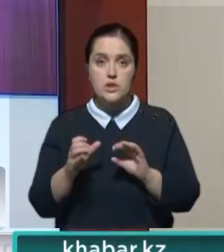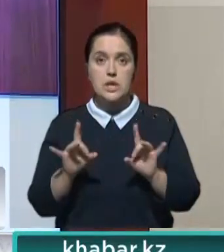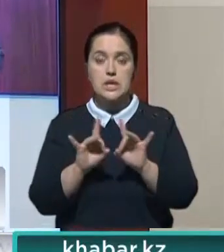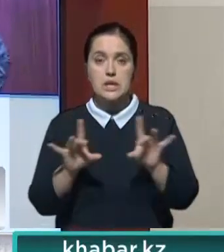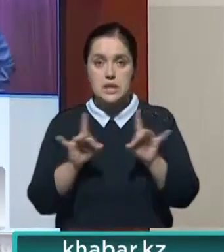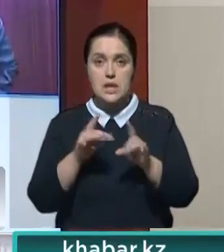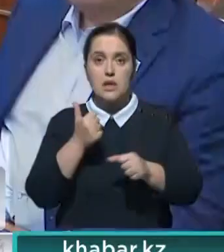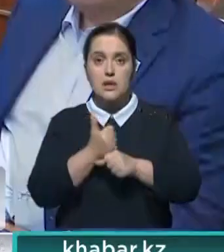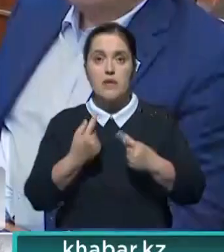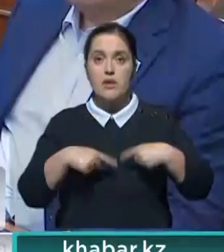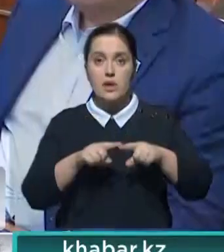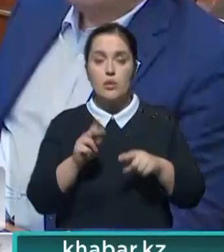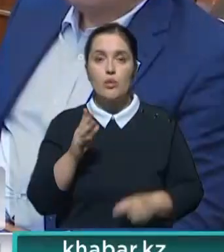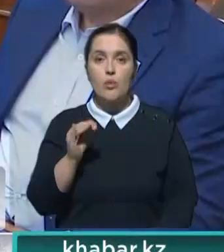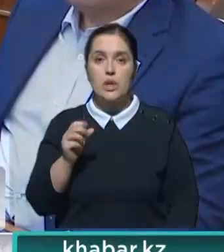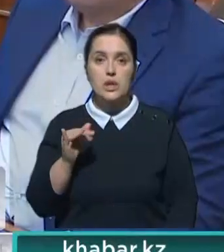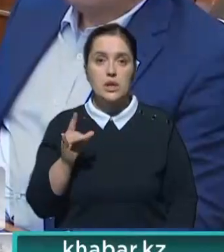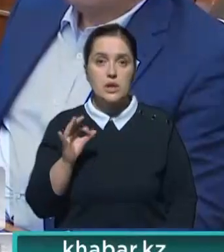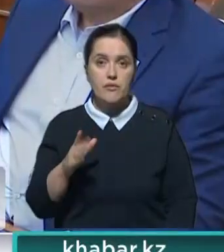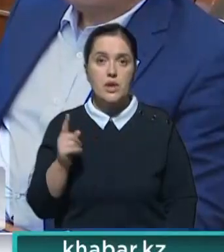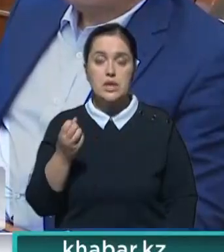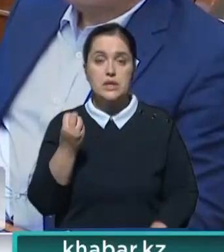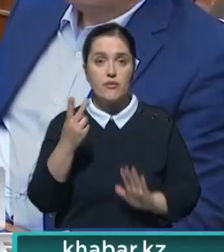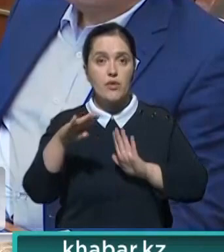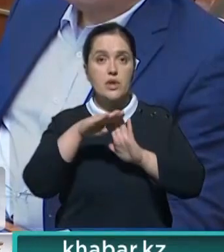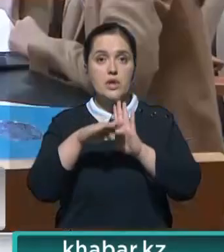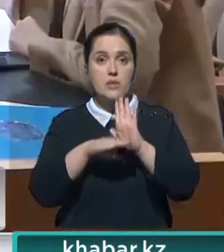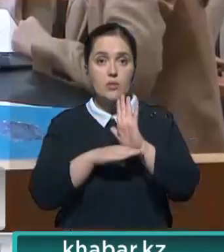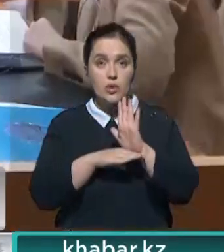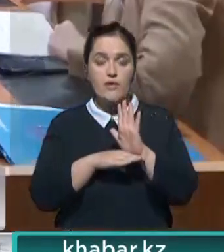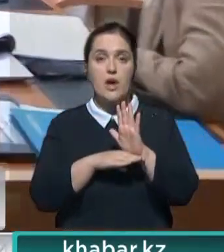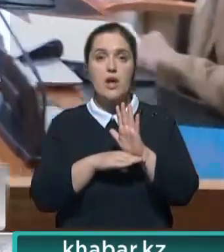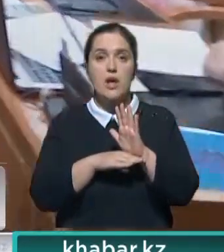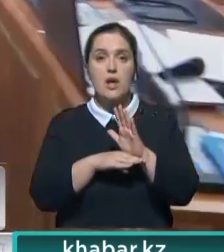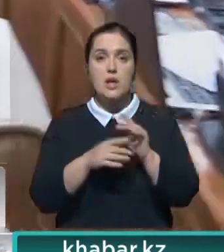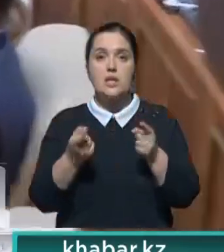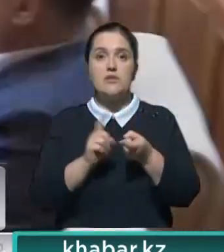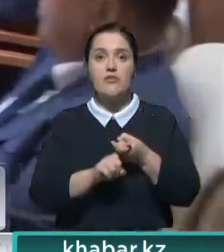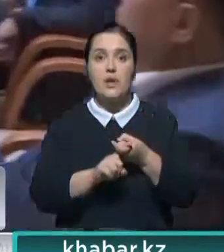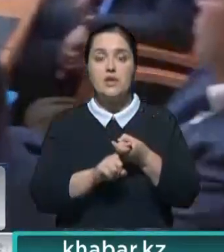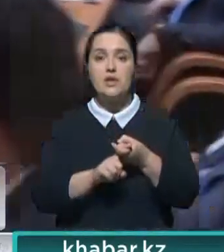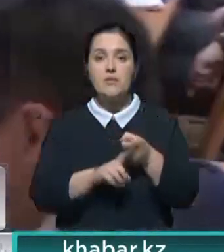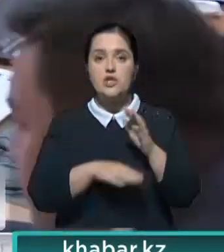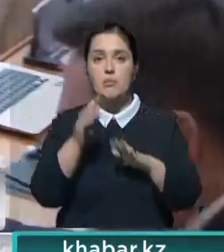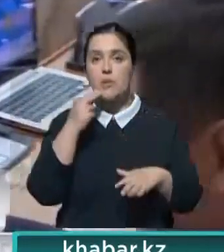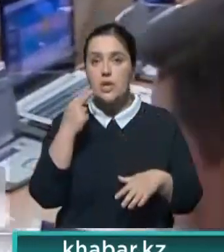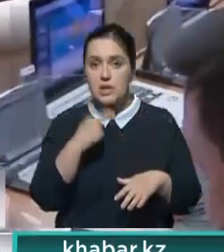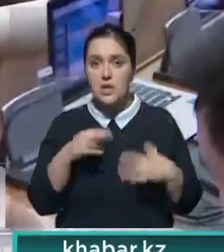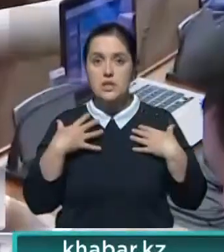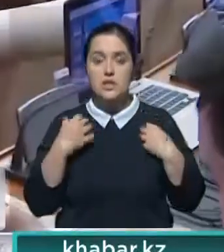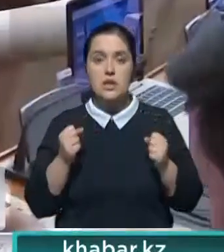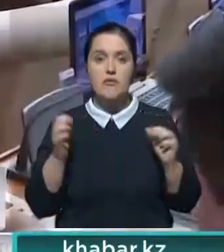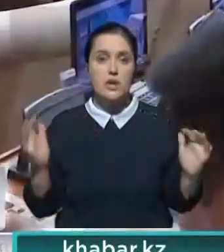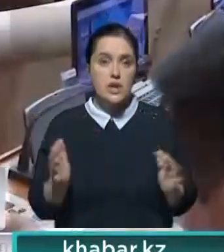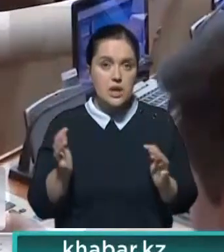сегодня в Можилисе рассказал глава ведомства Алибек Куантыров. Она состоит из 12 пунктов. Это стандарты, связанные с повышением качества в